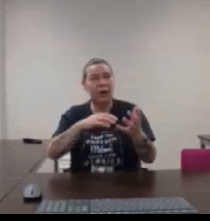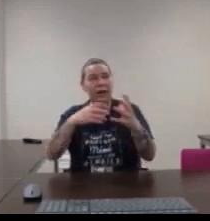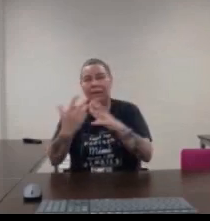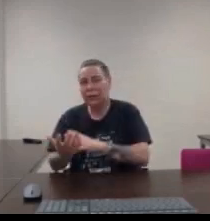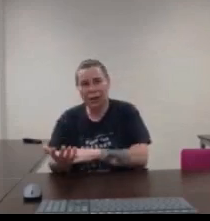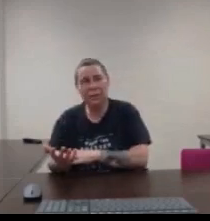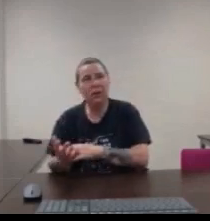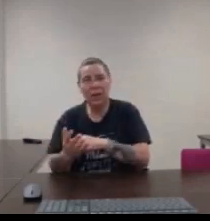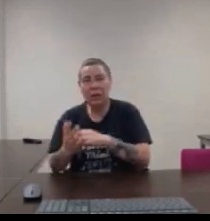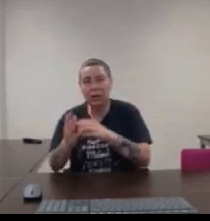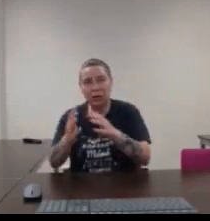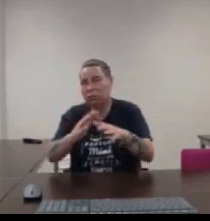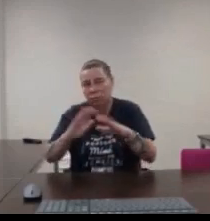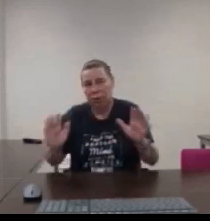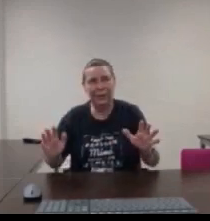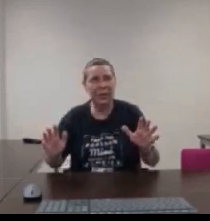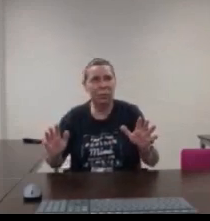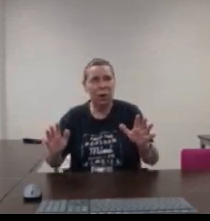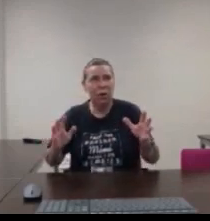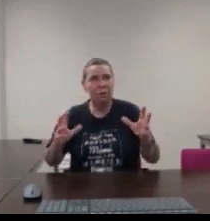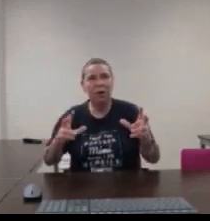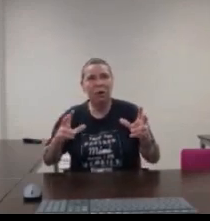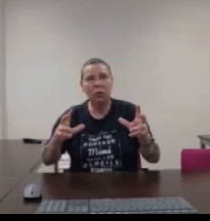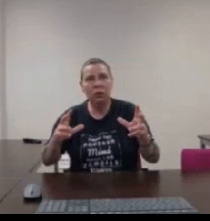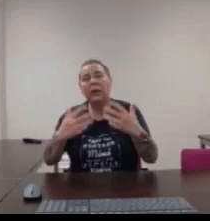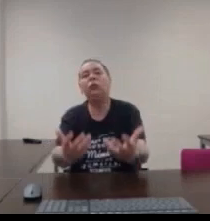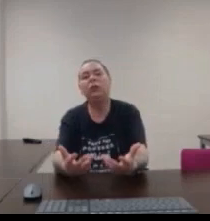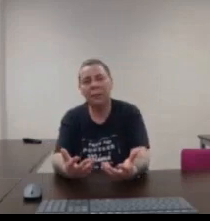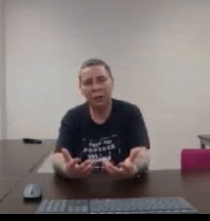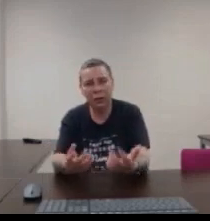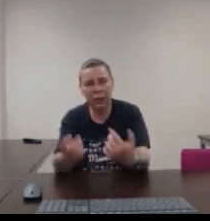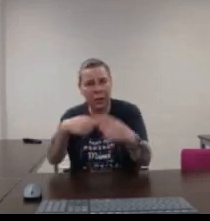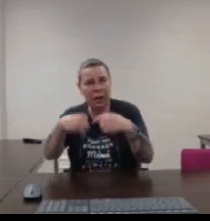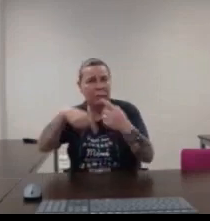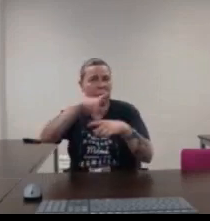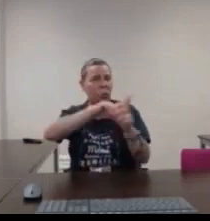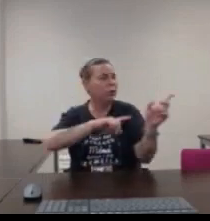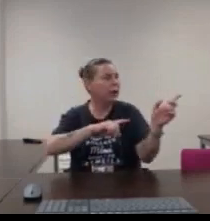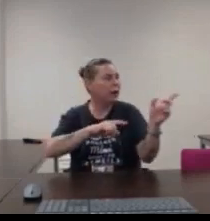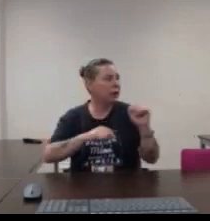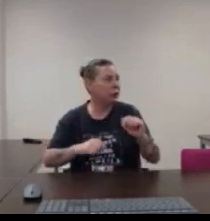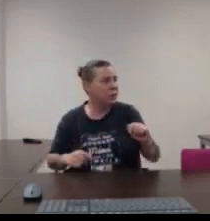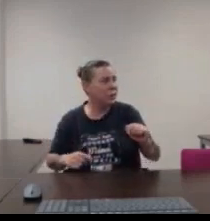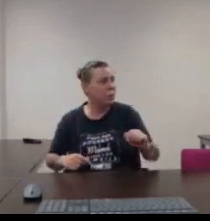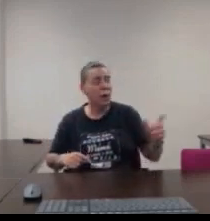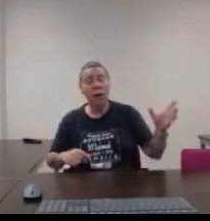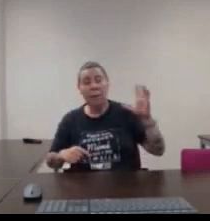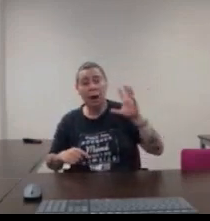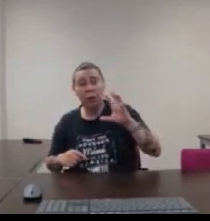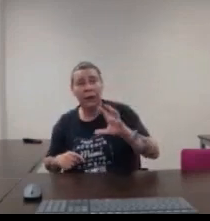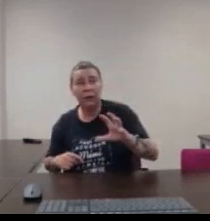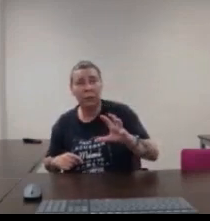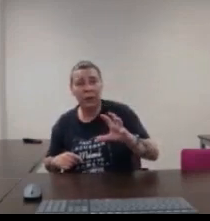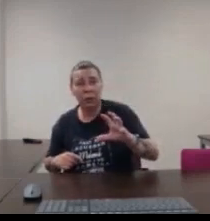compte que les facteurs individuels jouent indéniablement, mais le vécu du travail aussi. Et là, ça me fait reboucler avec ce que disait Maude